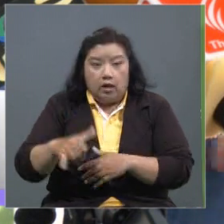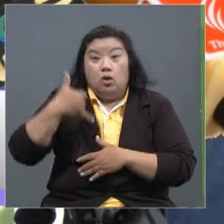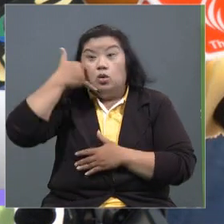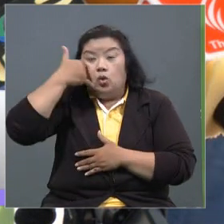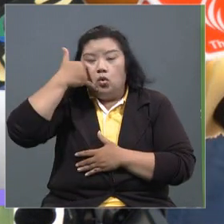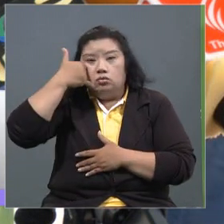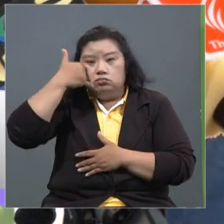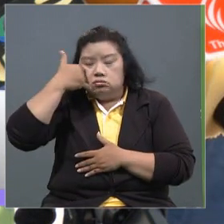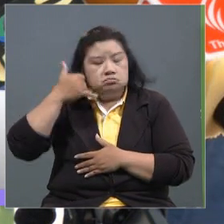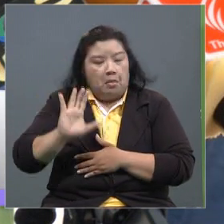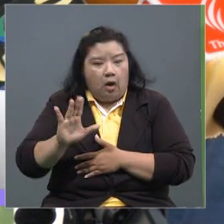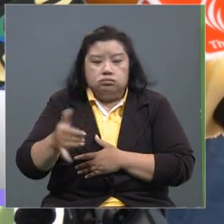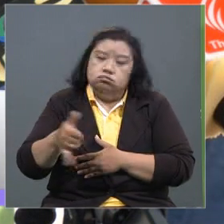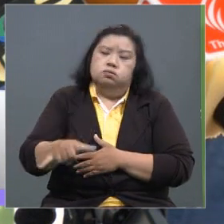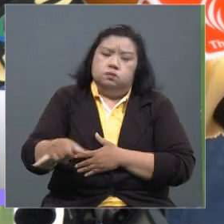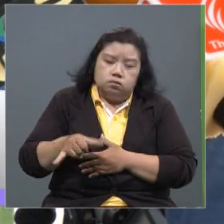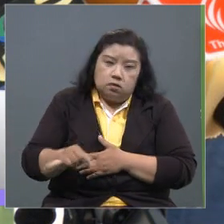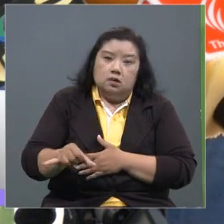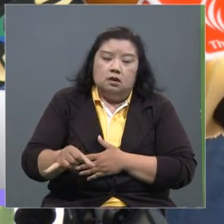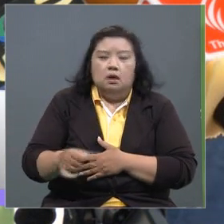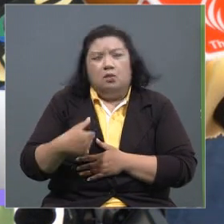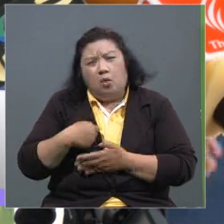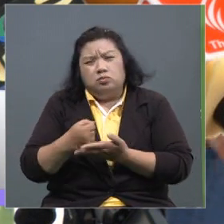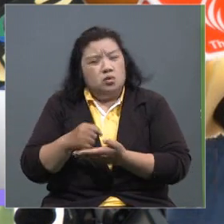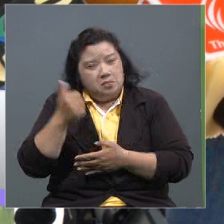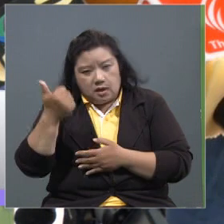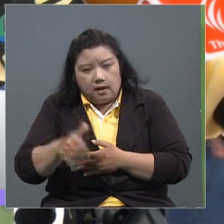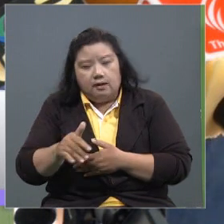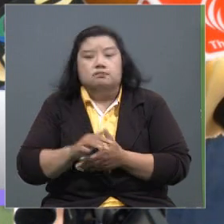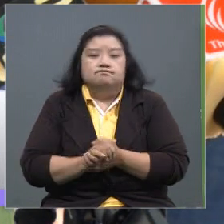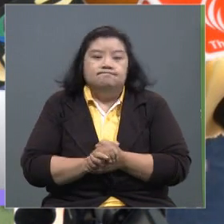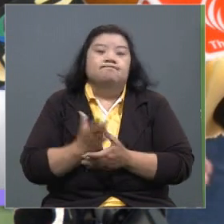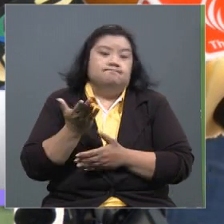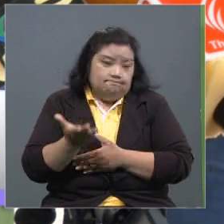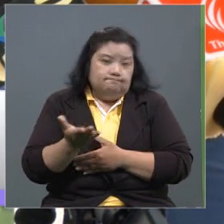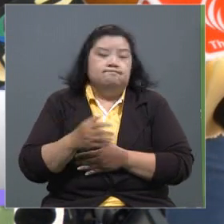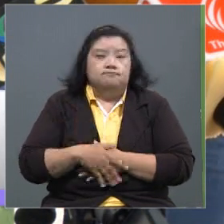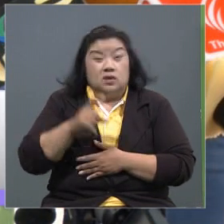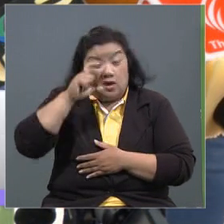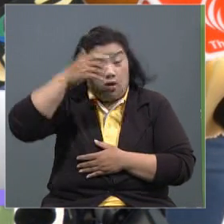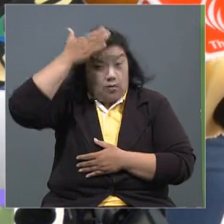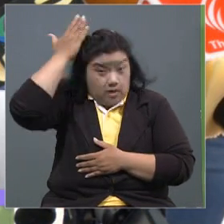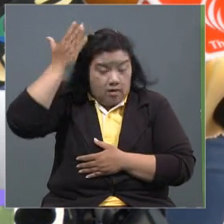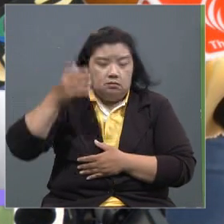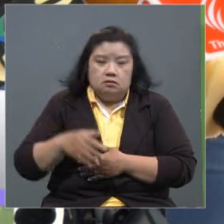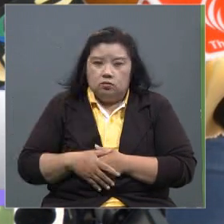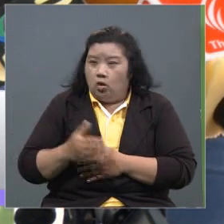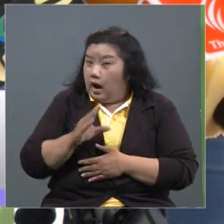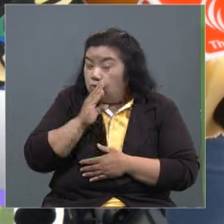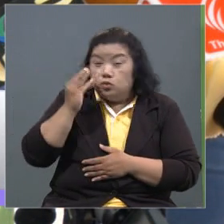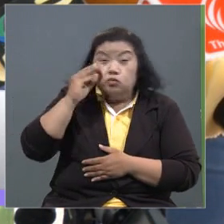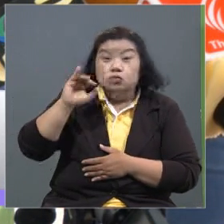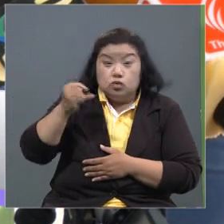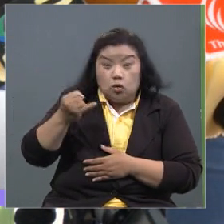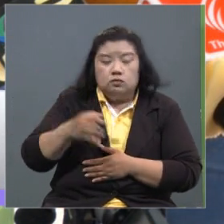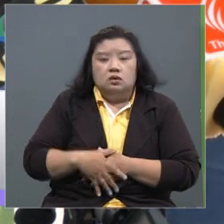านก็ไม่รับ อ๋อก็เลยไม่สามารถเป็นตัวกลางให้ได้ ใช่แต่ว่าท้ายที่สุดคือนายอัจฉริยะบอกว่าถ้าวันนี้เนี่ยทางพลตำรวจเอกสุรเชษฐ์ไม่ถอนฟ้องตาม